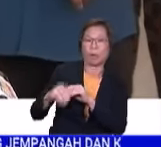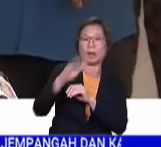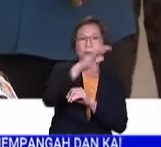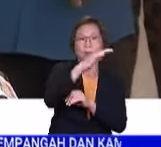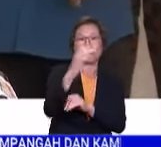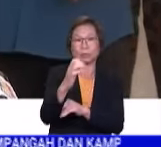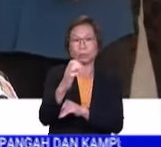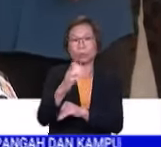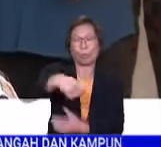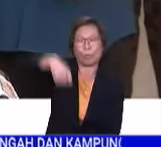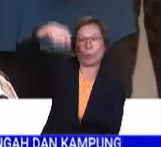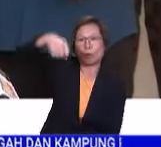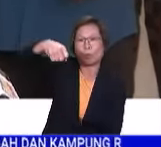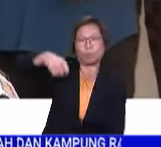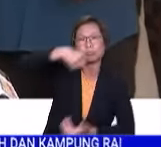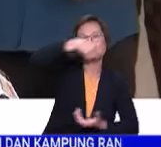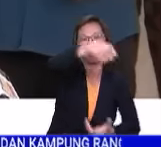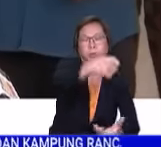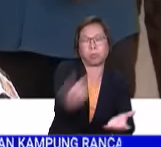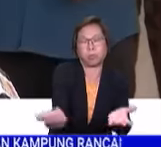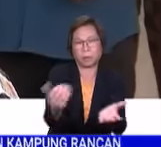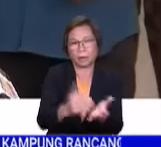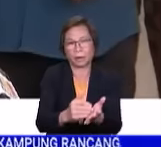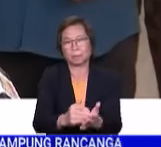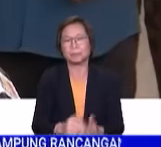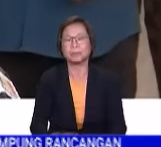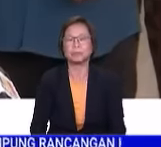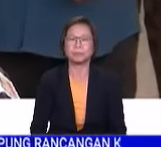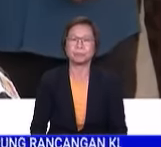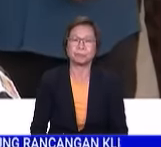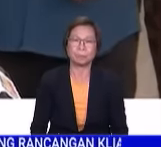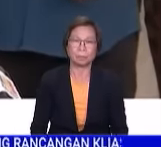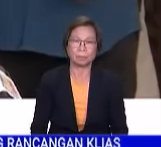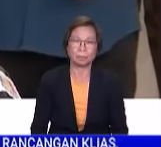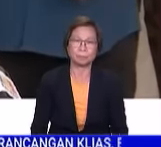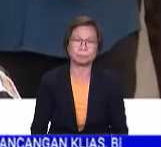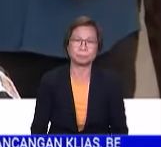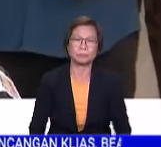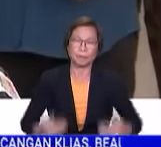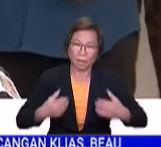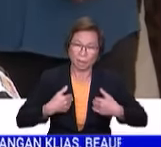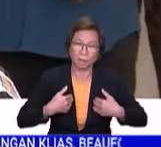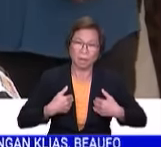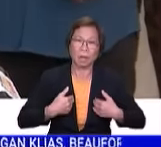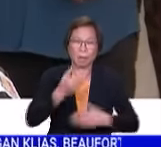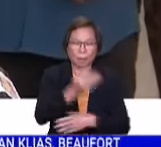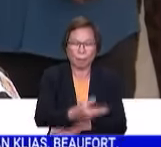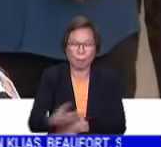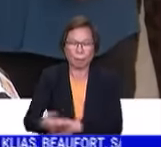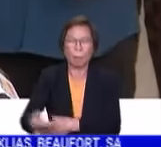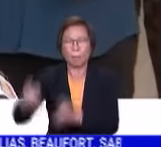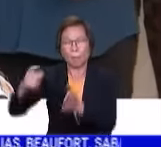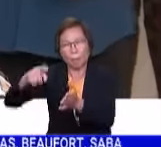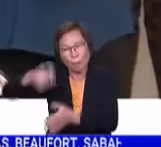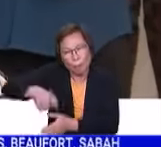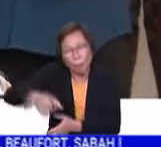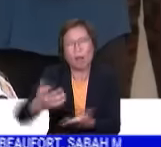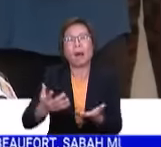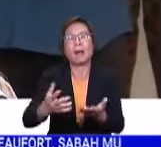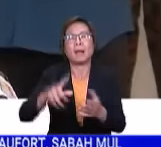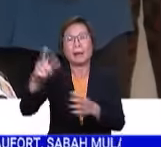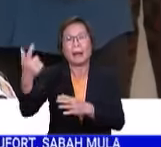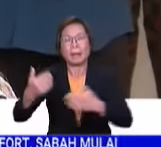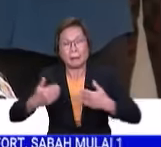500 bakul makanan. Ini tidak termasuk barang-barang keperluan lain seperti lampin